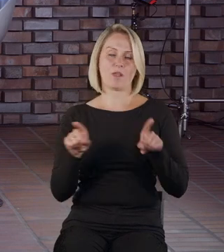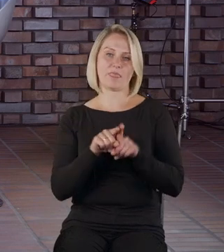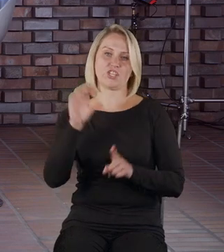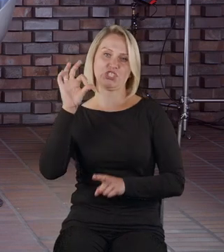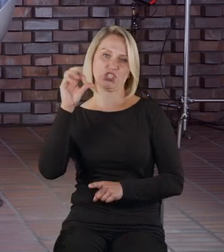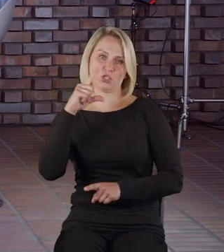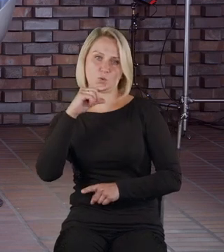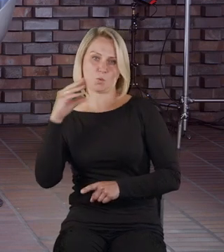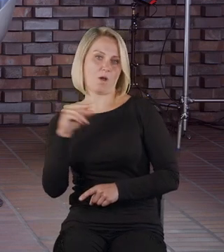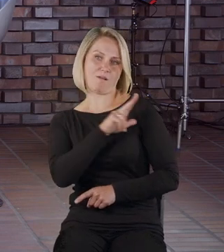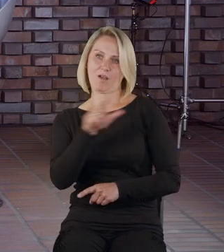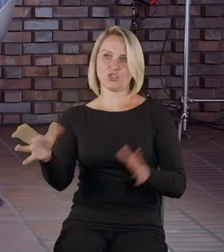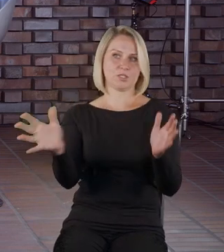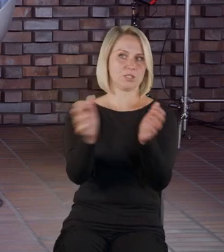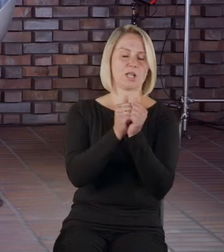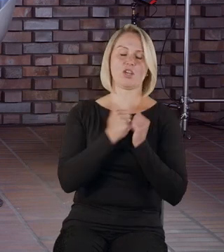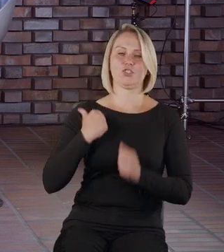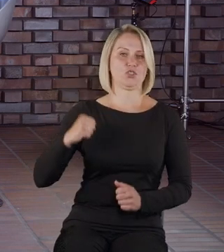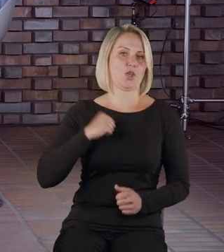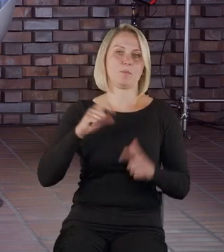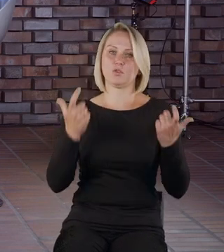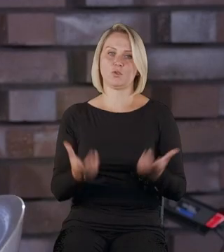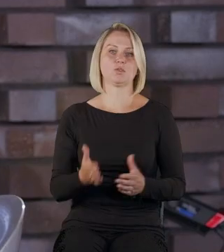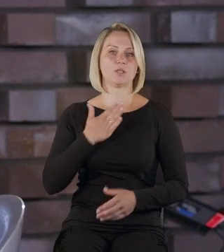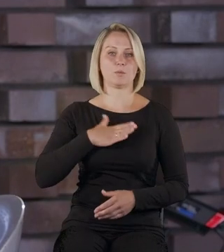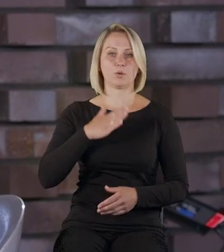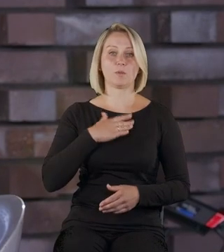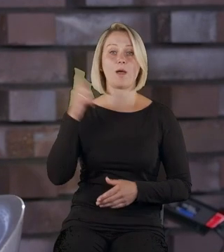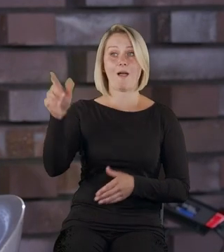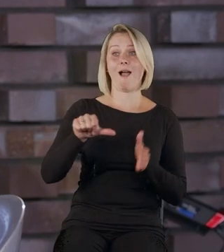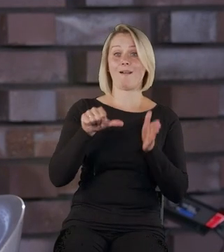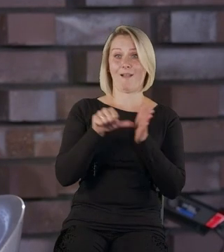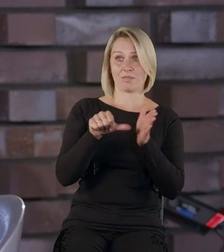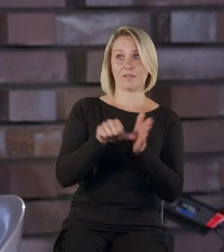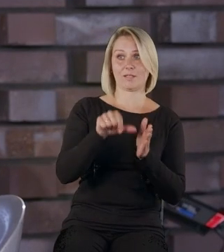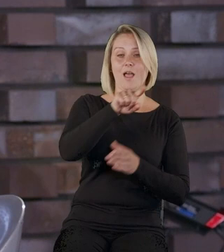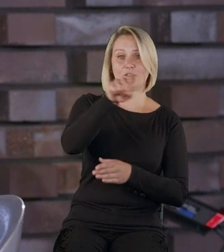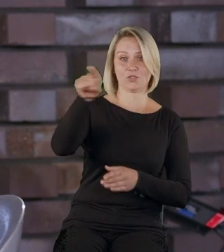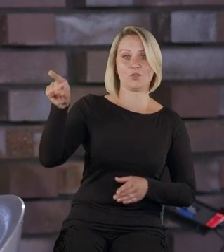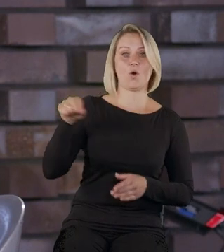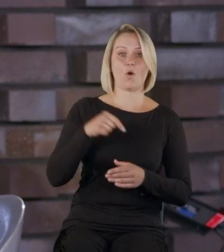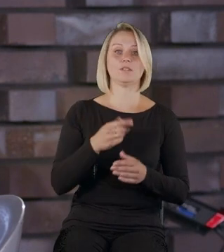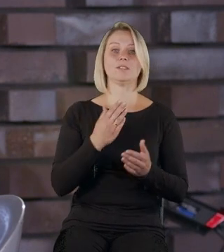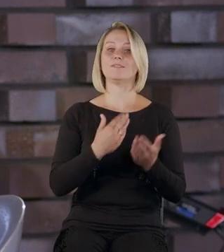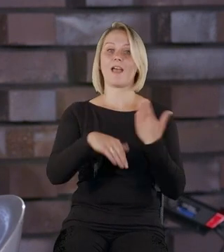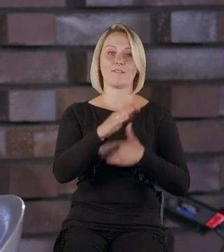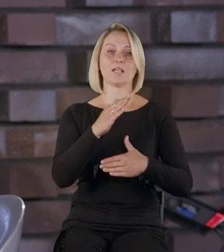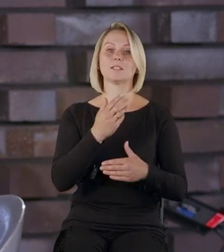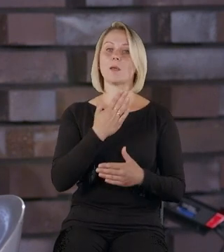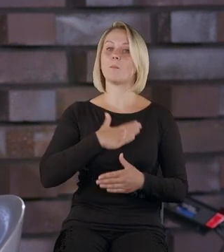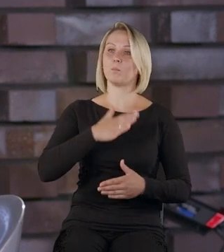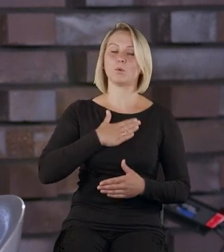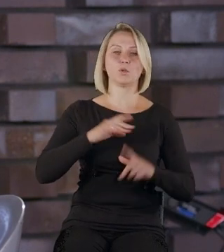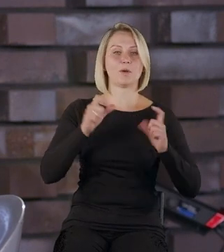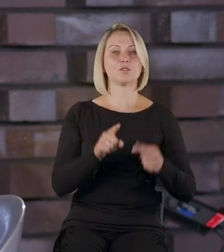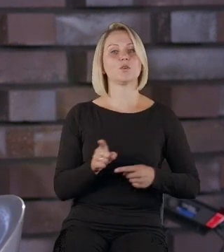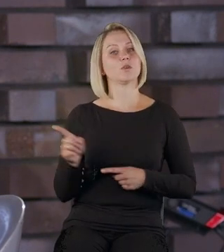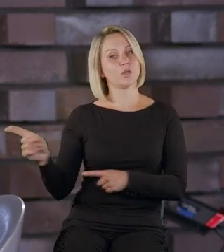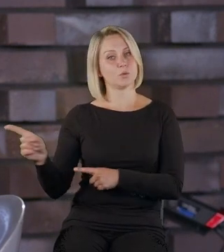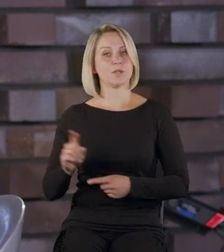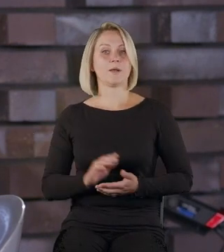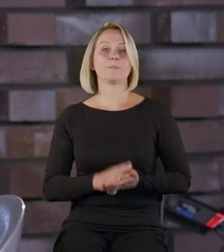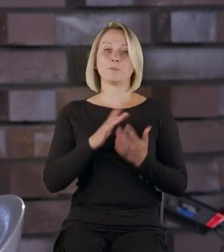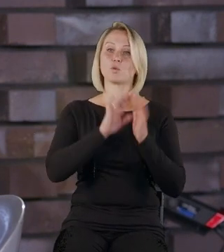każdy znajdzie coś dla siebie. Wśród kandydatów dotychczas największą zainteresowaniem cieszyły się takie kierunki studiów